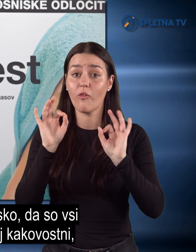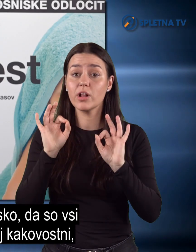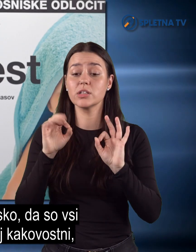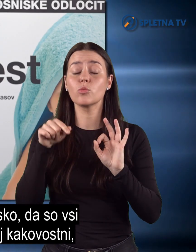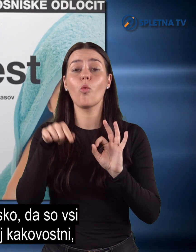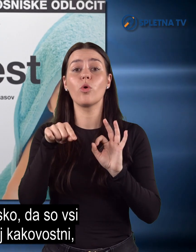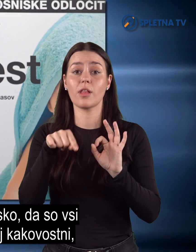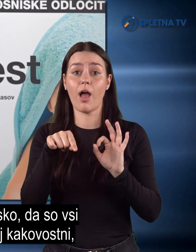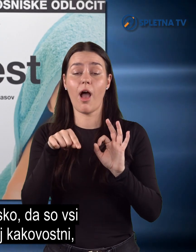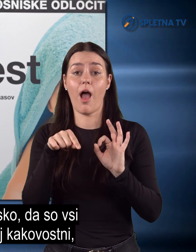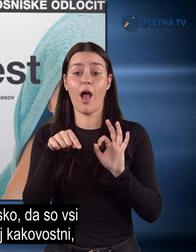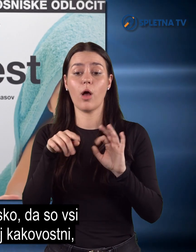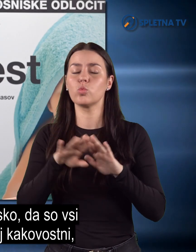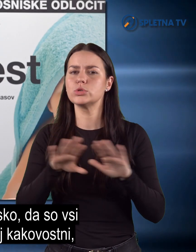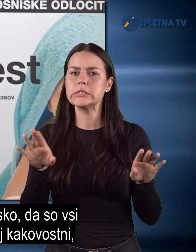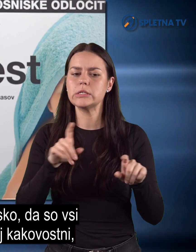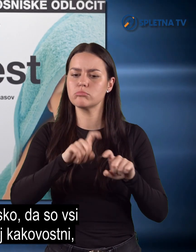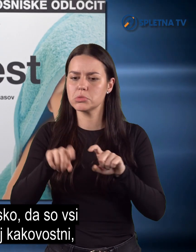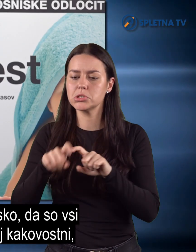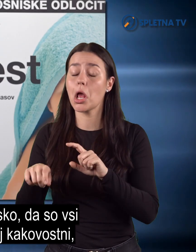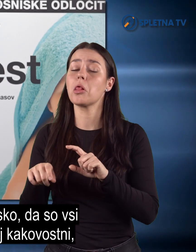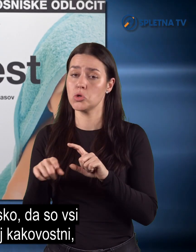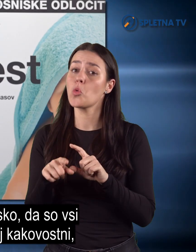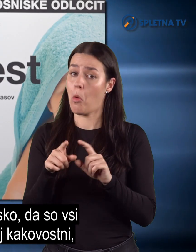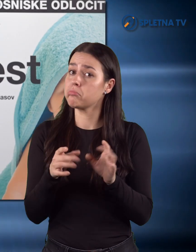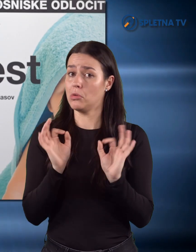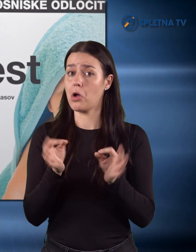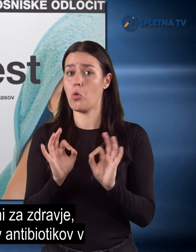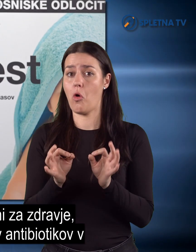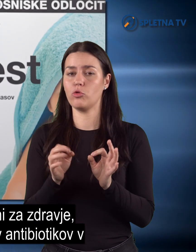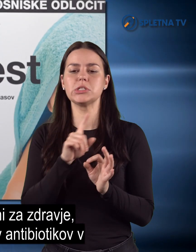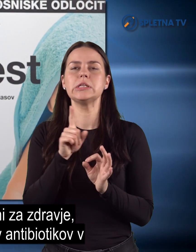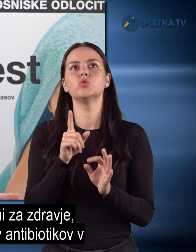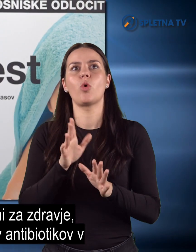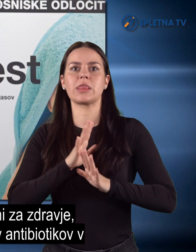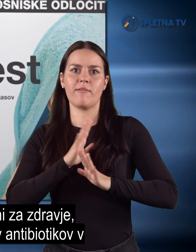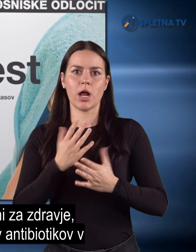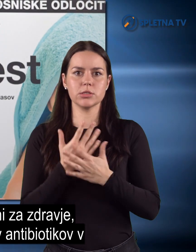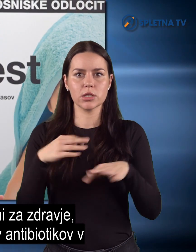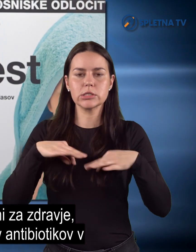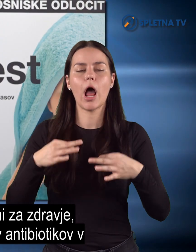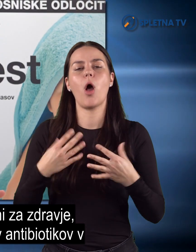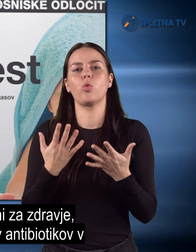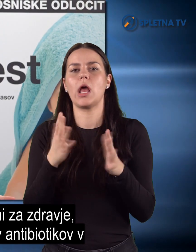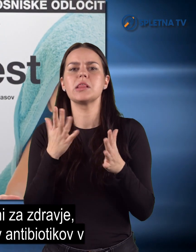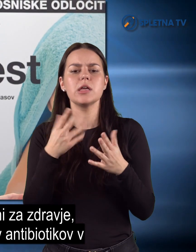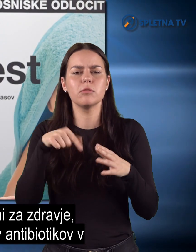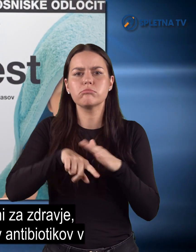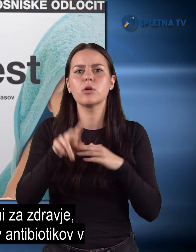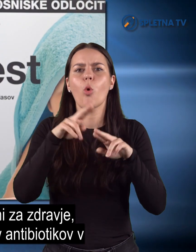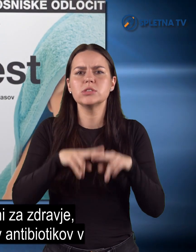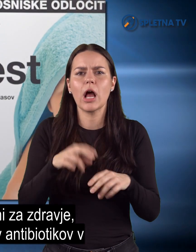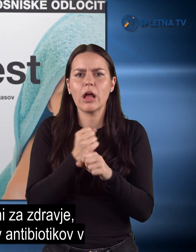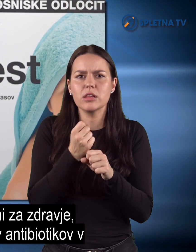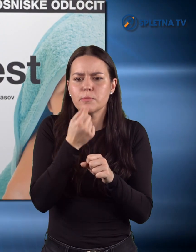Ugotovili smo dejansko, da so vsi izdelki bili kar dosti kakovostni, torej niso bili, nevarni za zdravje, ni bilo nekih